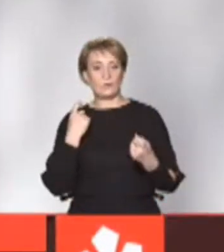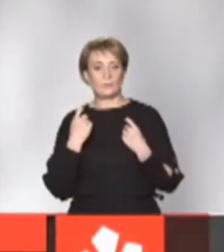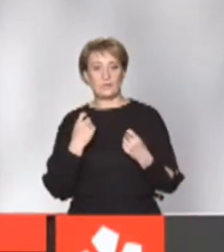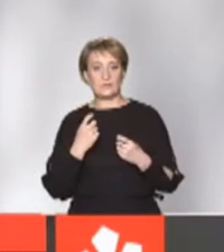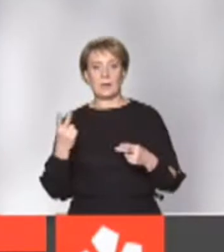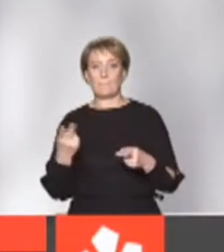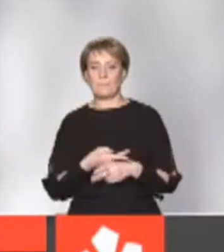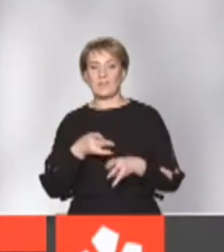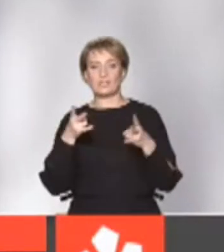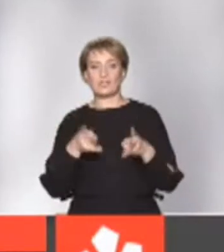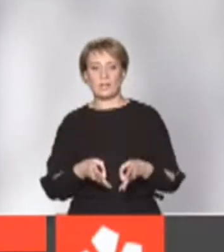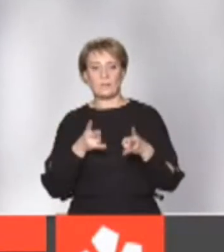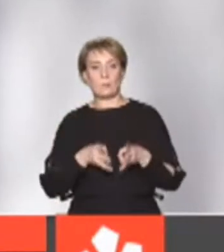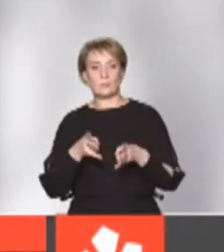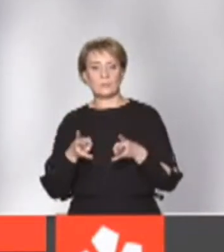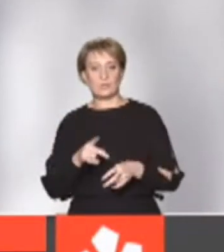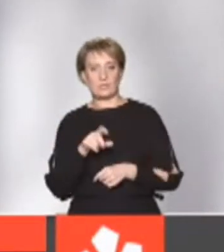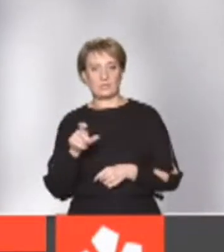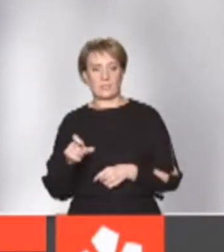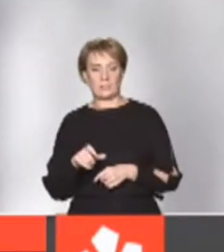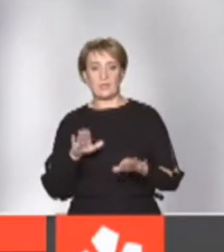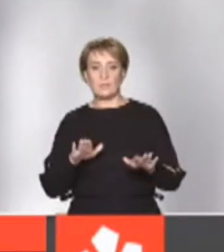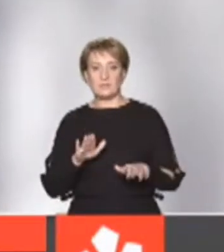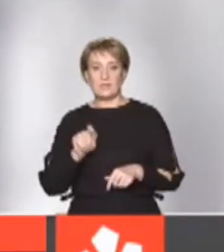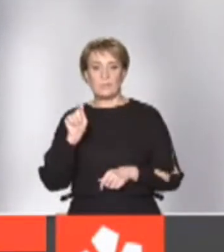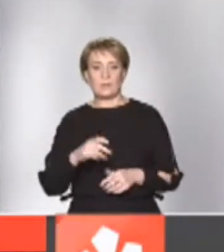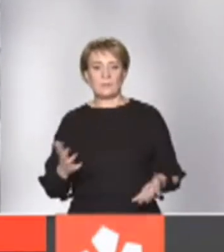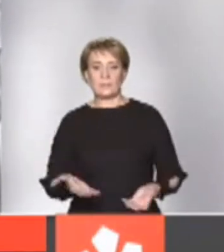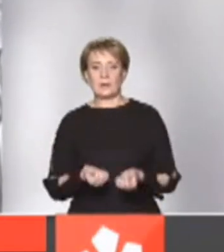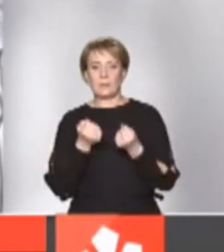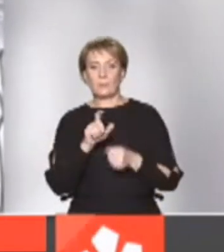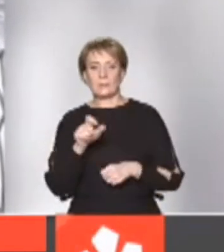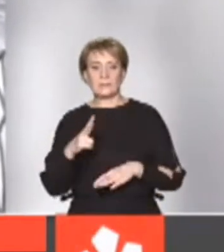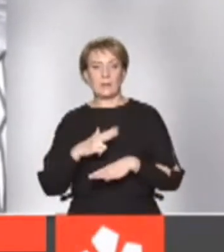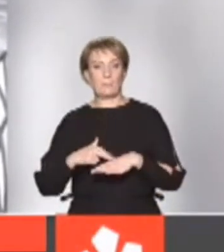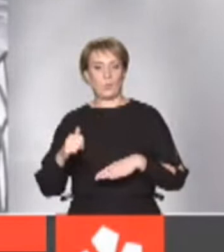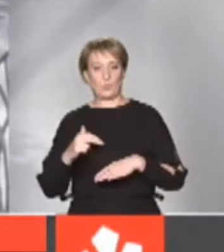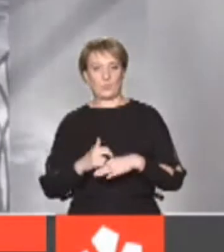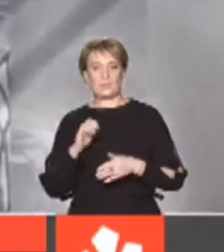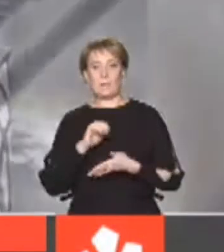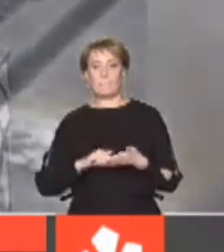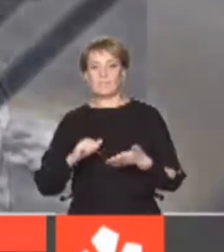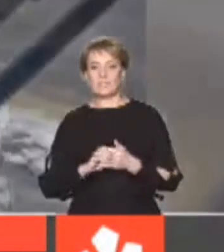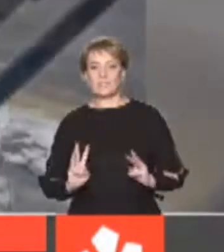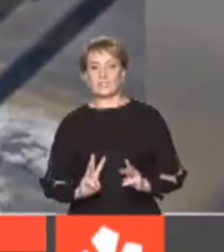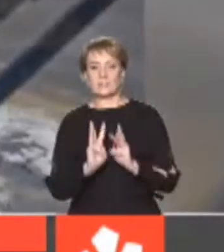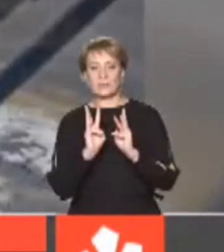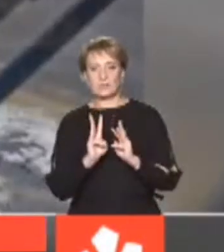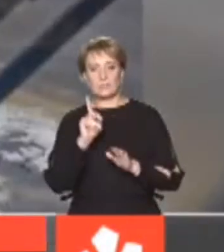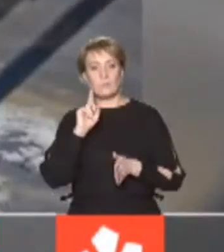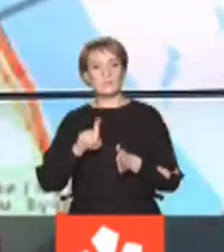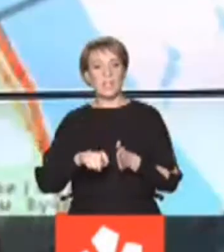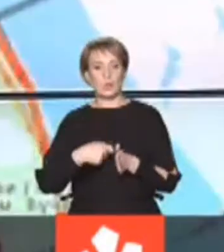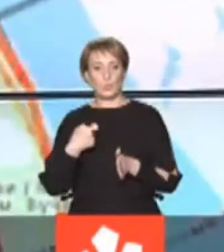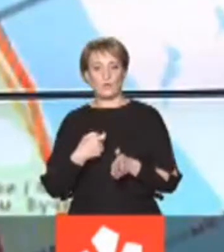обійшлось без жертв і постраждалих. На місце відразу прибули рятувальники та співробітники поліції. Причини загоряння встановлюють.